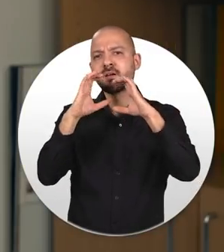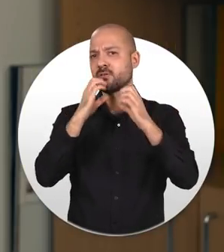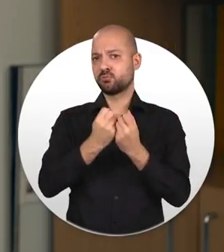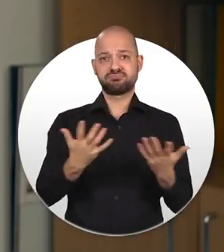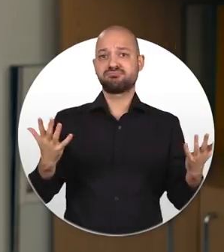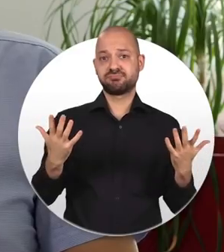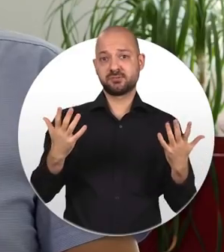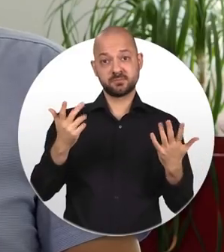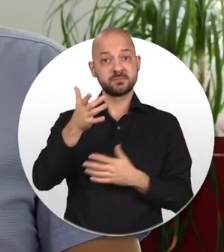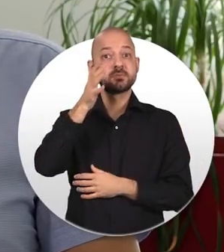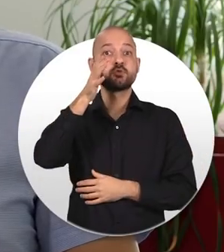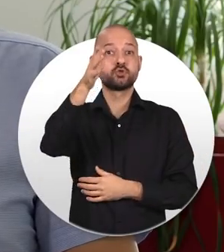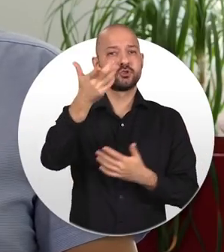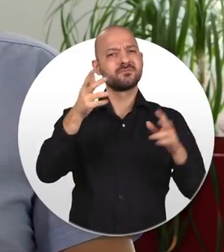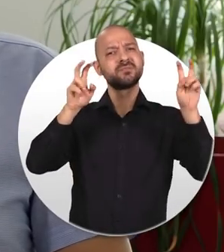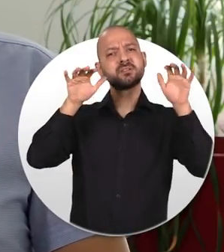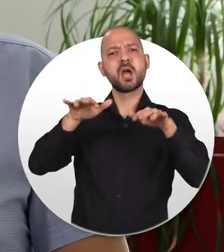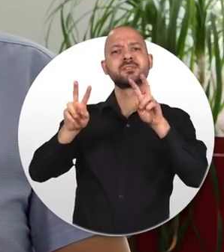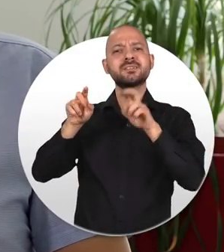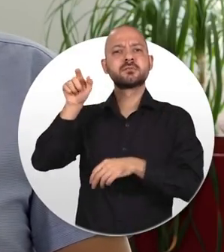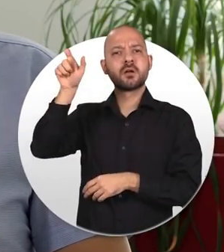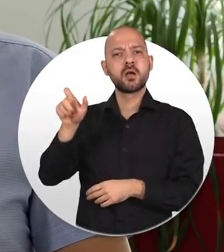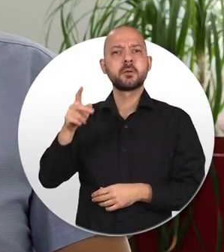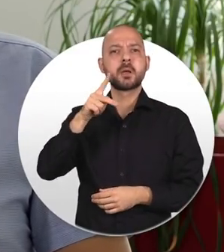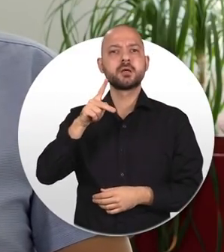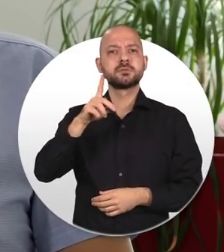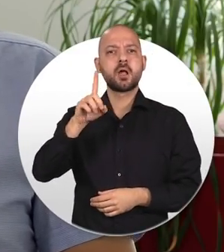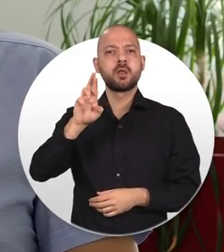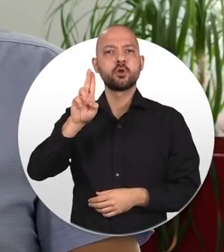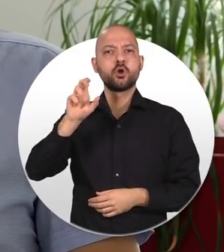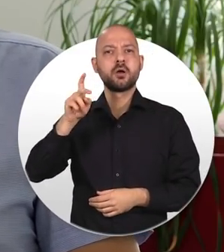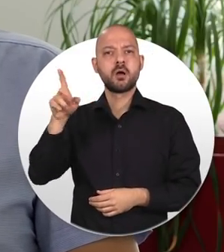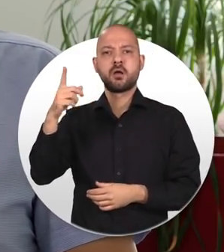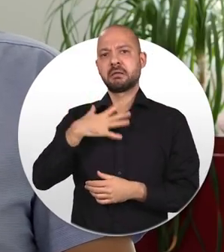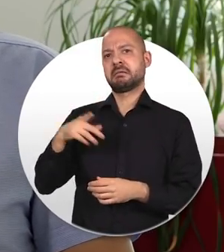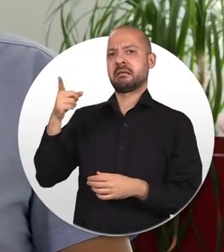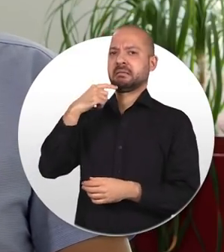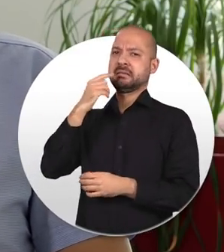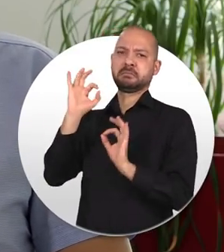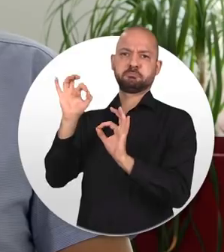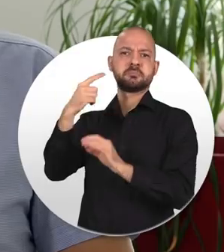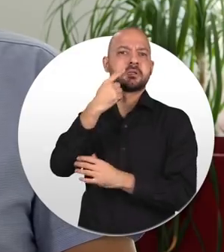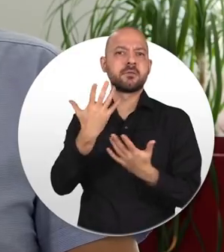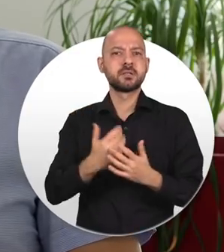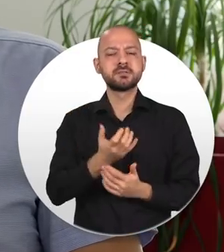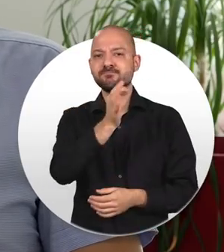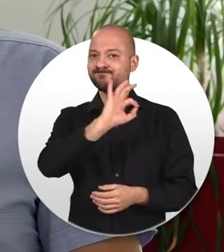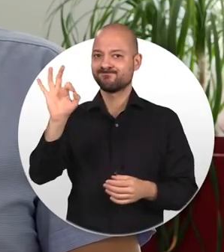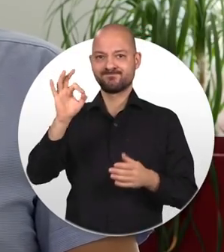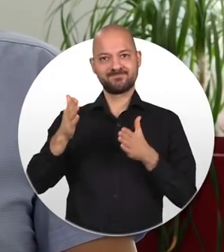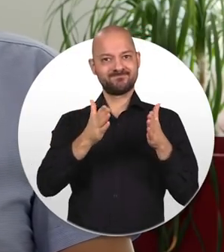Kommunikation. So wie die Zukunft geht ausgesehen, das ist ein Zitat, das ich auch immer gerne zurückwähle von Pascal Drucker,